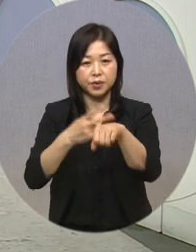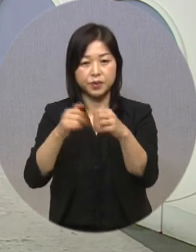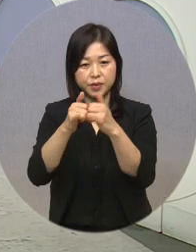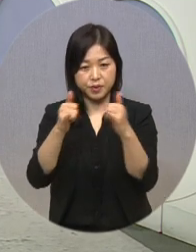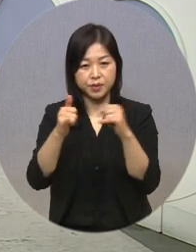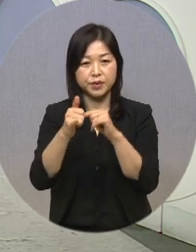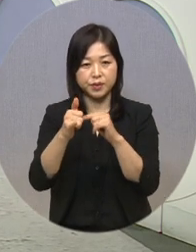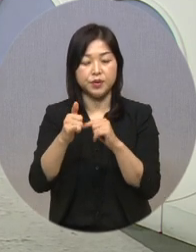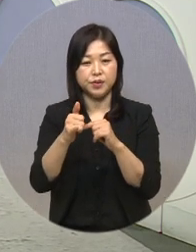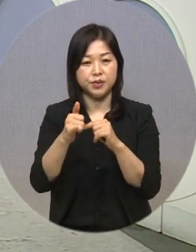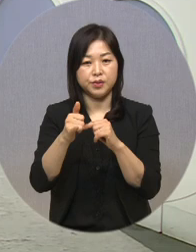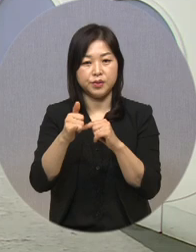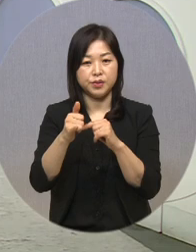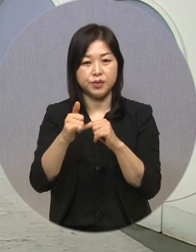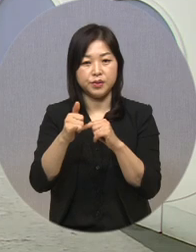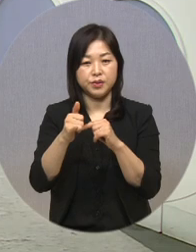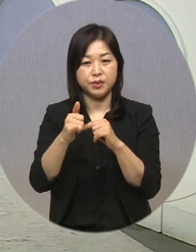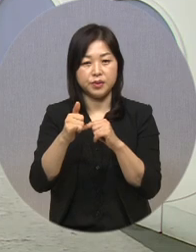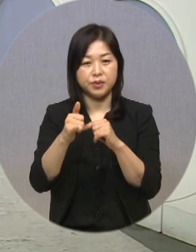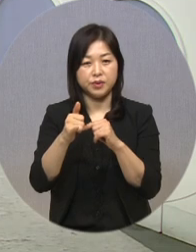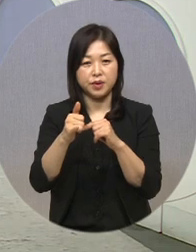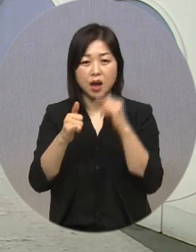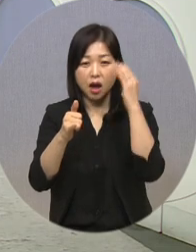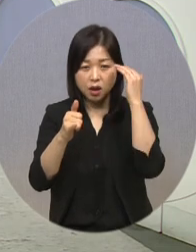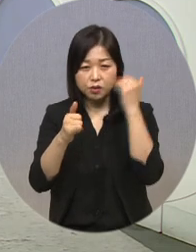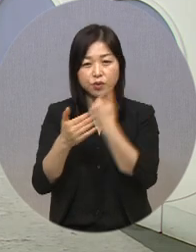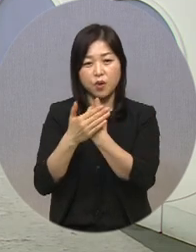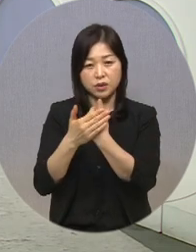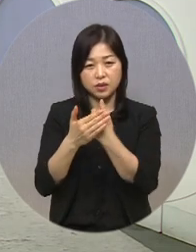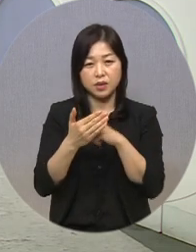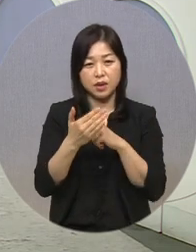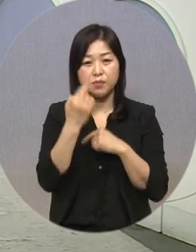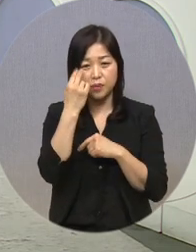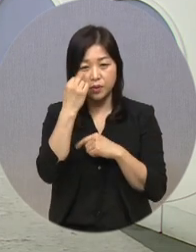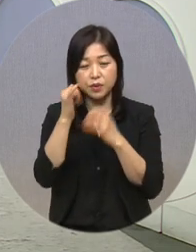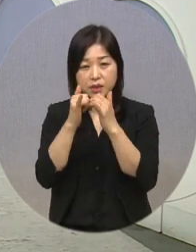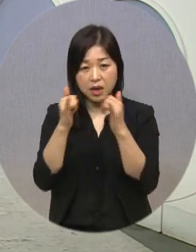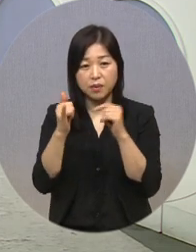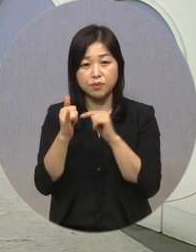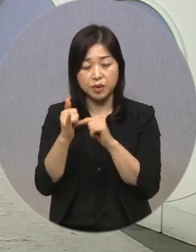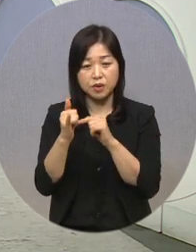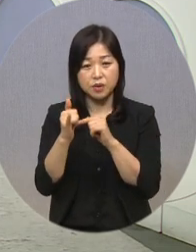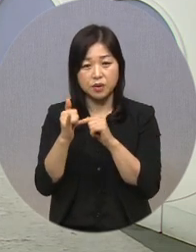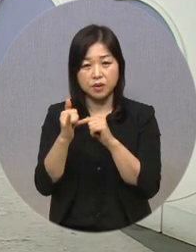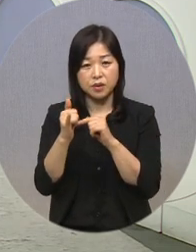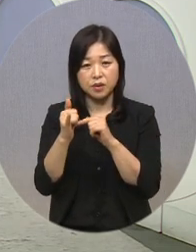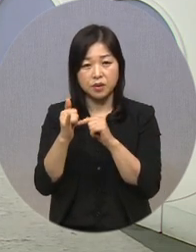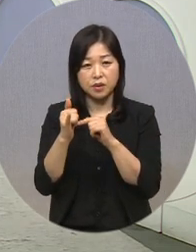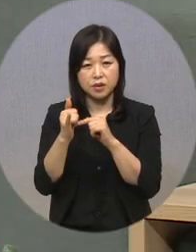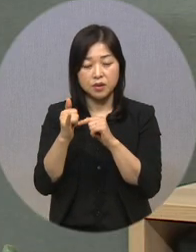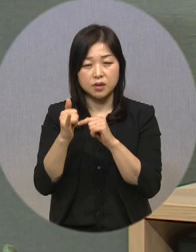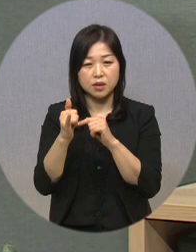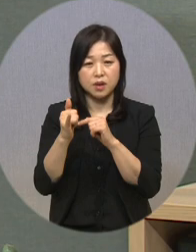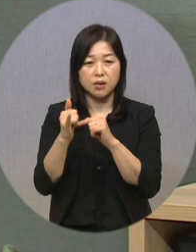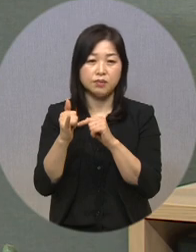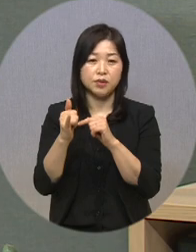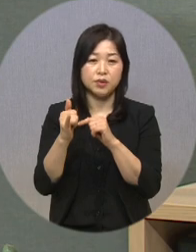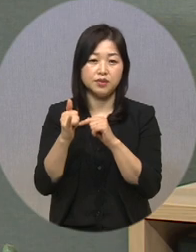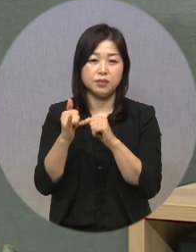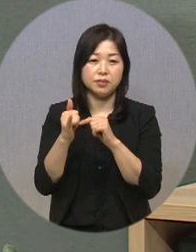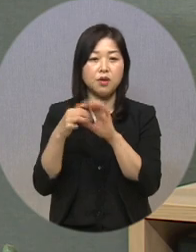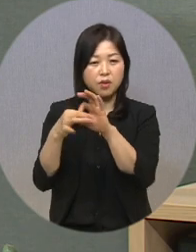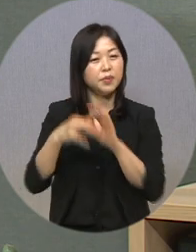이제 강의는 예, 예. 외국 지금 여기서 한국 도와주려고 하는데 뭐 여기 그렇지. 있는 미국 사람 무상무상해 내가 맞아 그럼 그러면 이제